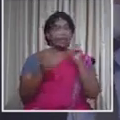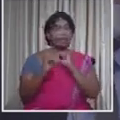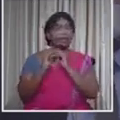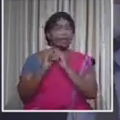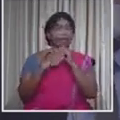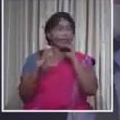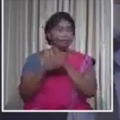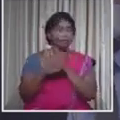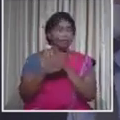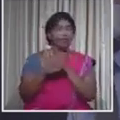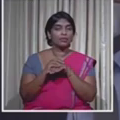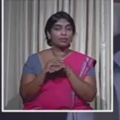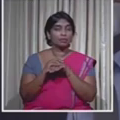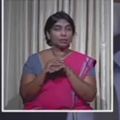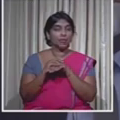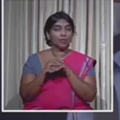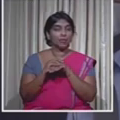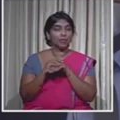කාර්යාලයේම ඉන්නවා